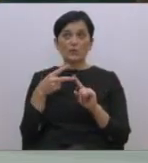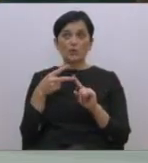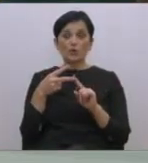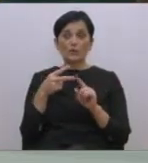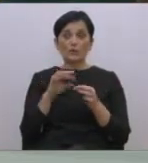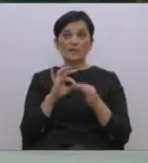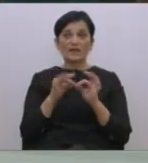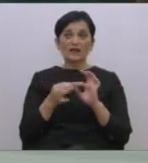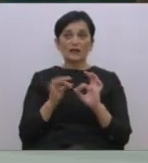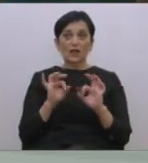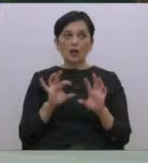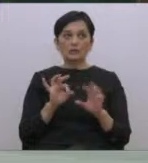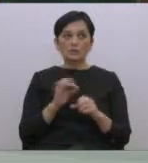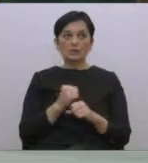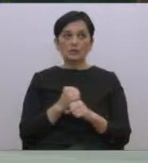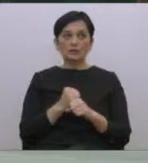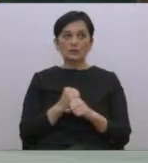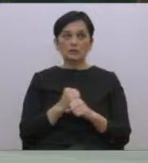sahartulus,